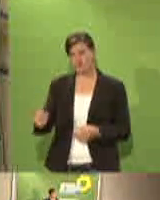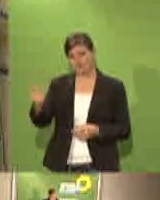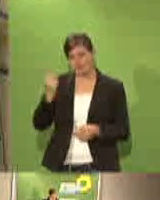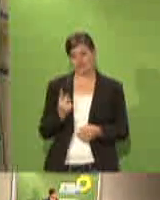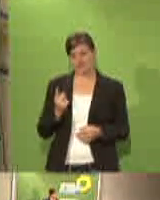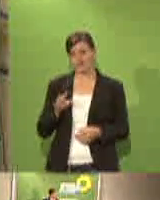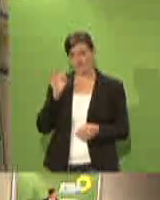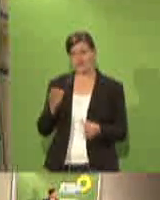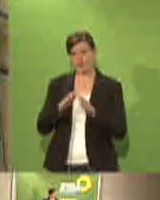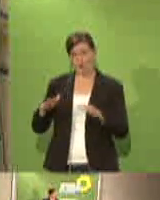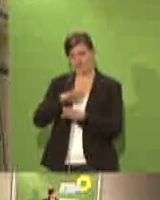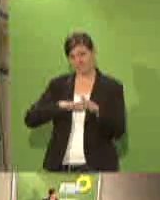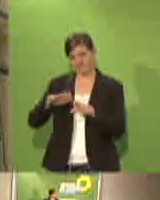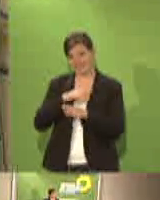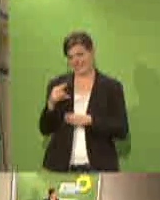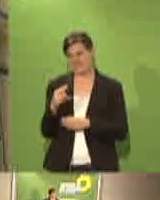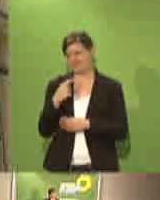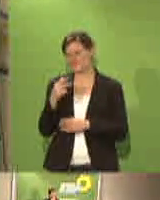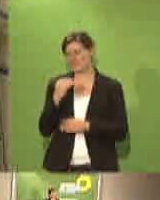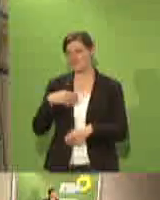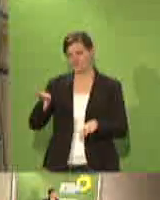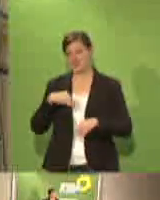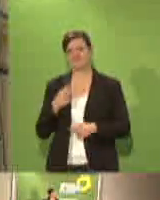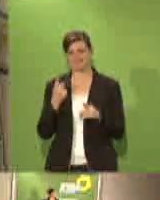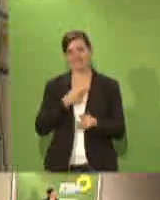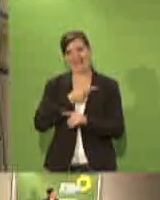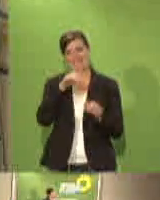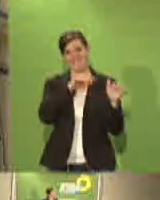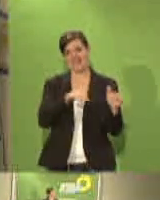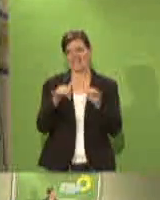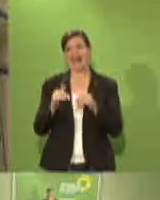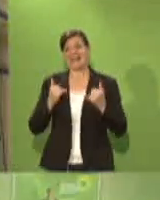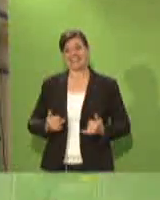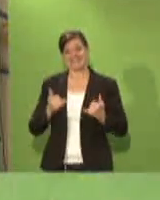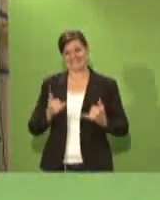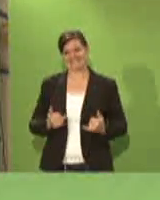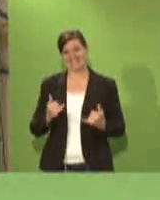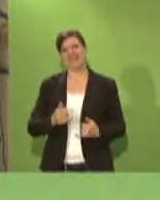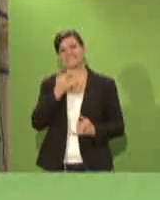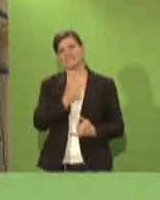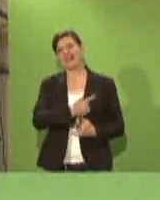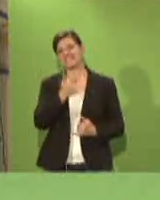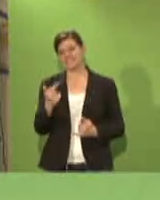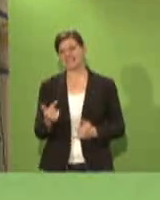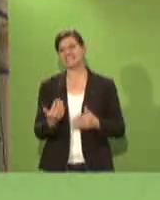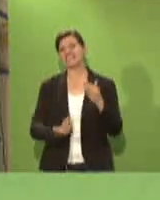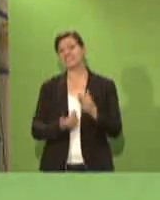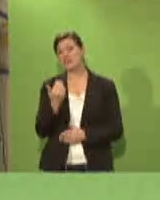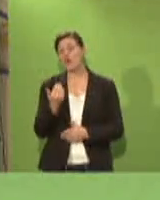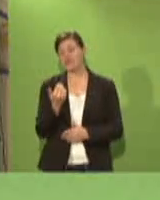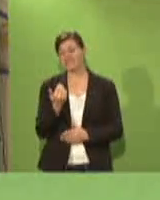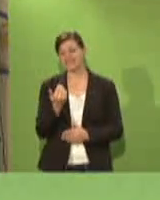Kommst du für Coesfeld, Hermann, und dann sind wir vollständig und haben 22 neuen Rathäusern